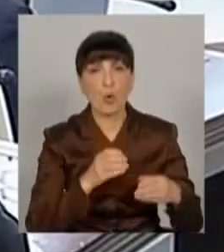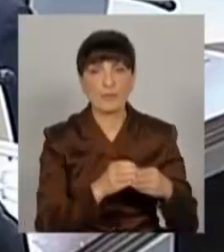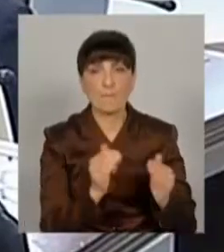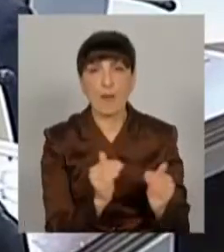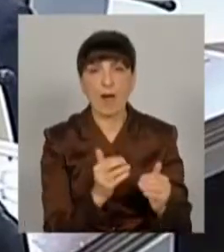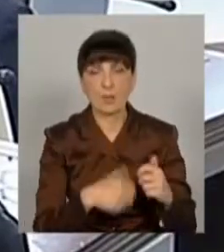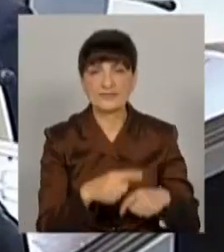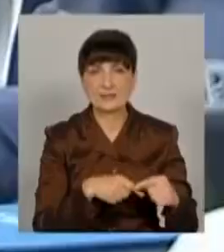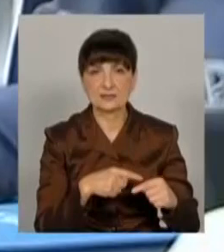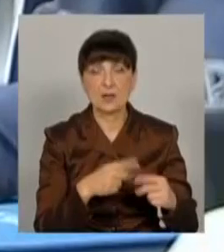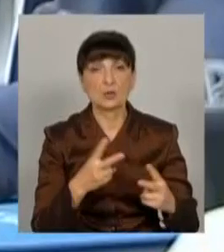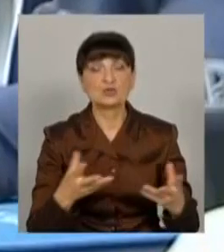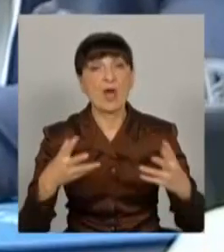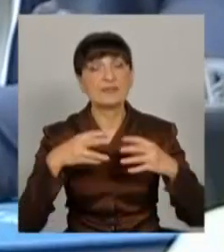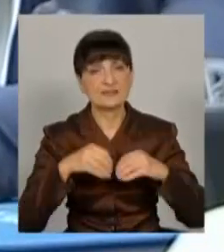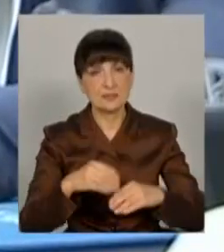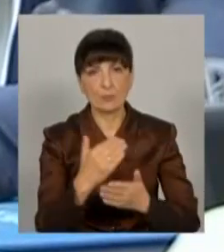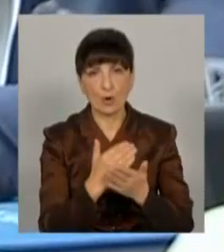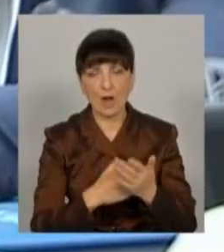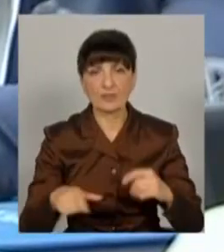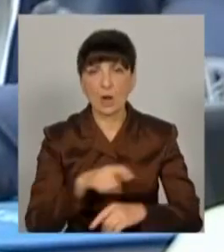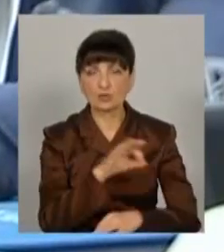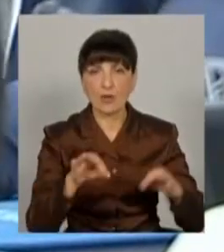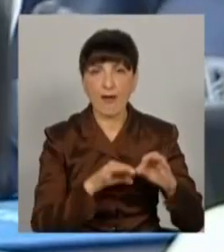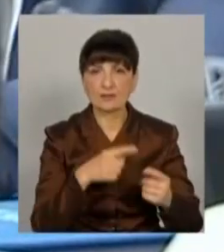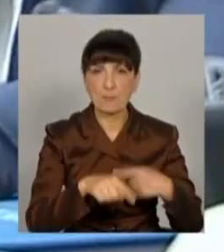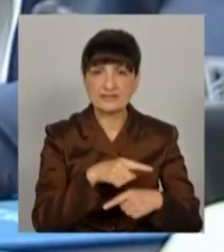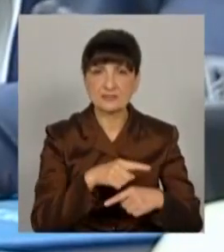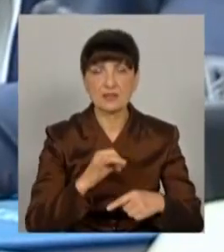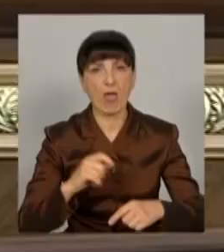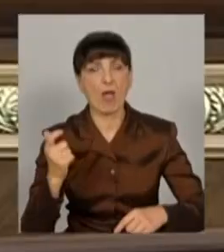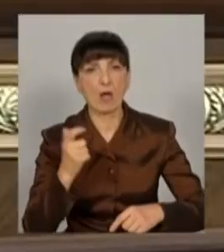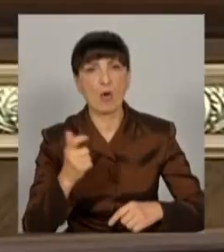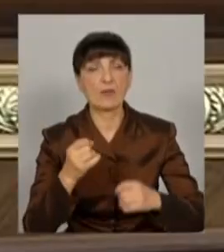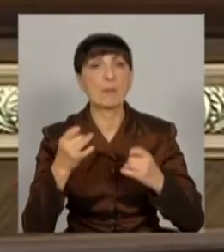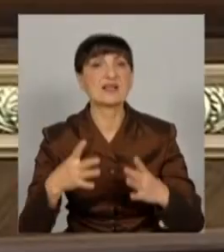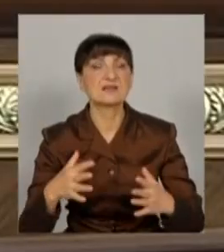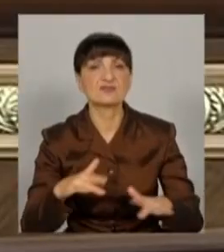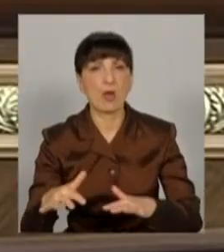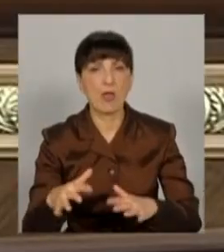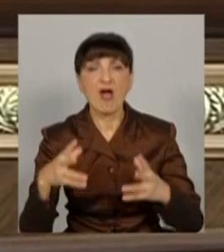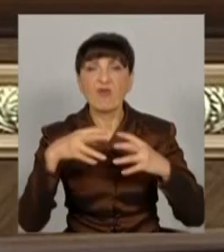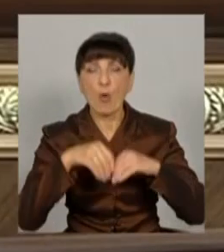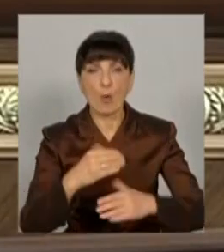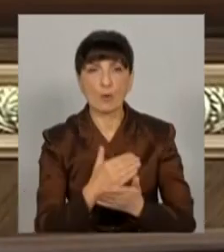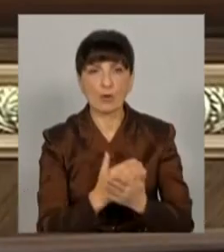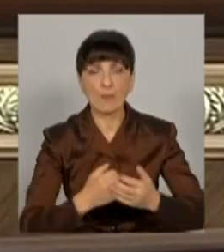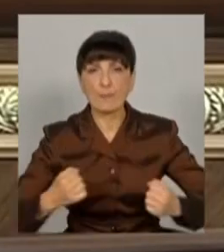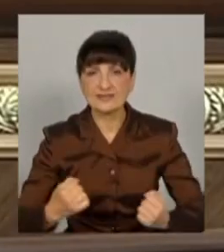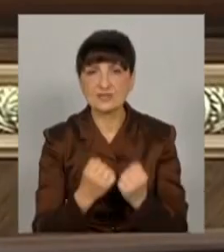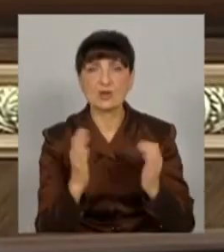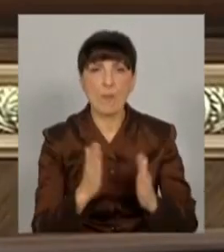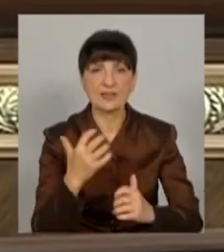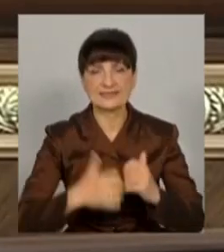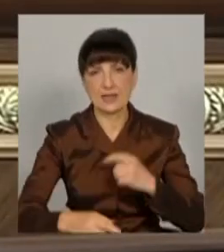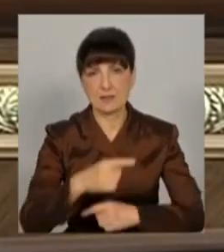малого бизнеса, следует объединить программы «Дорожная карта бизнеса» и «Экономика простых вещей» в комплексную программу поддержки малого и